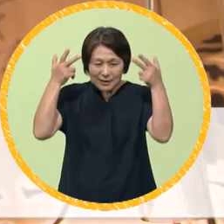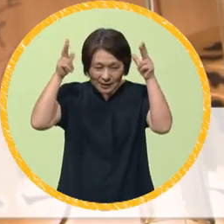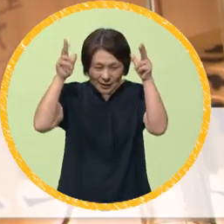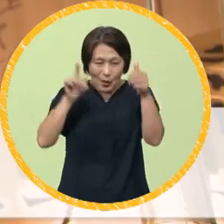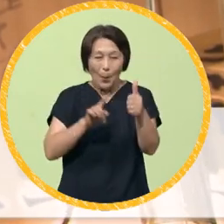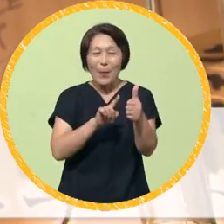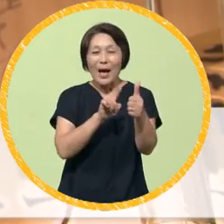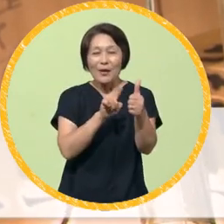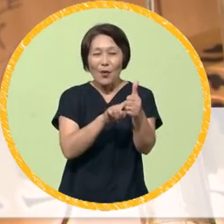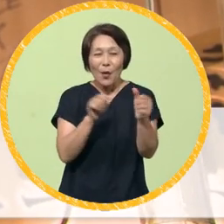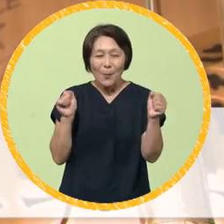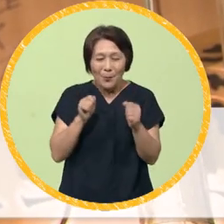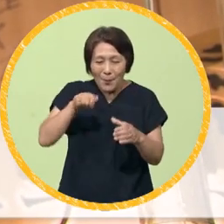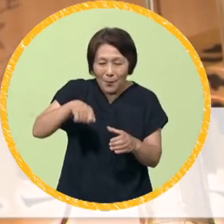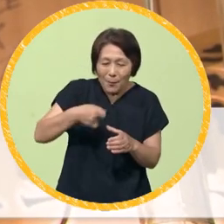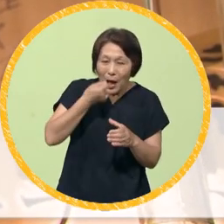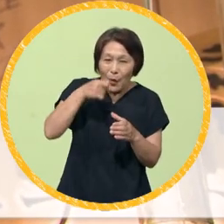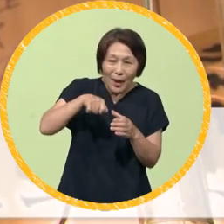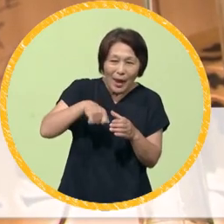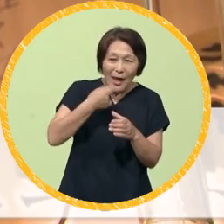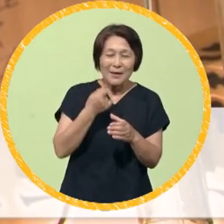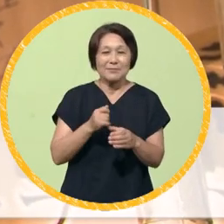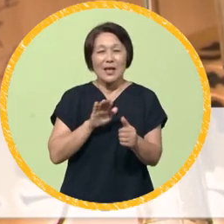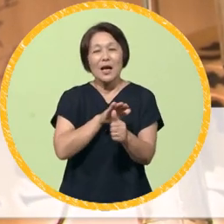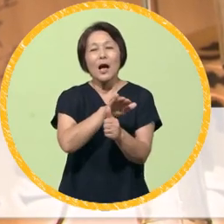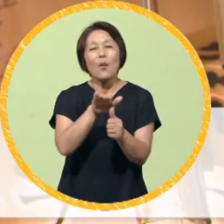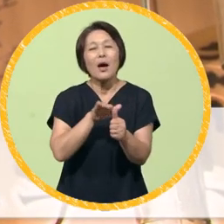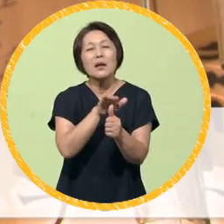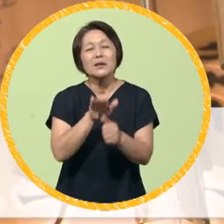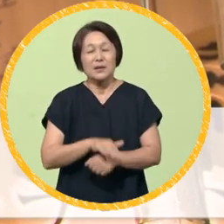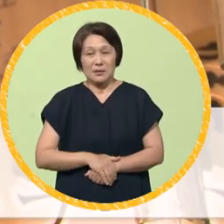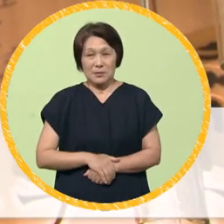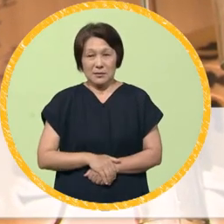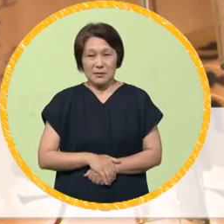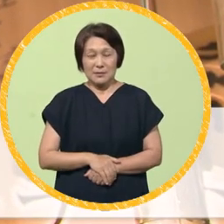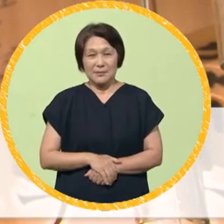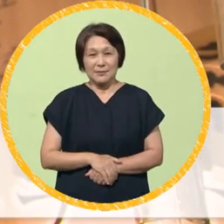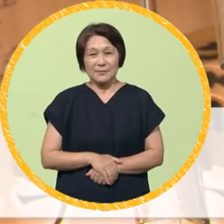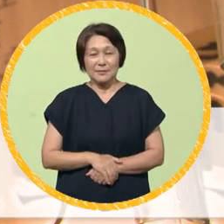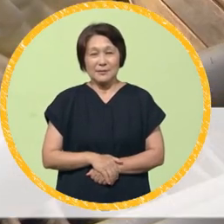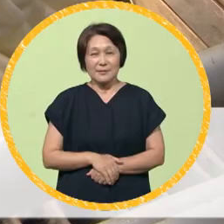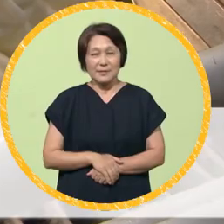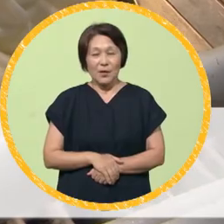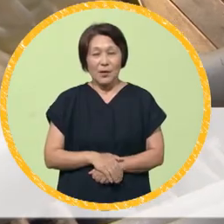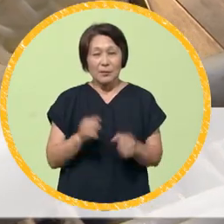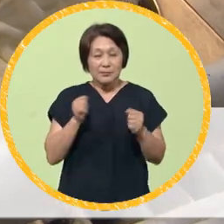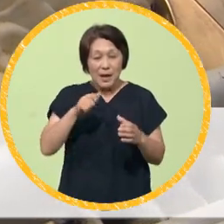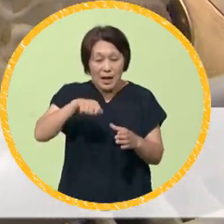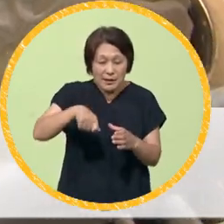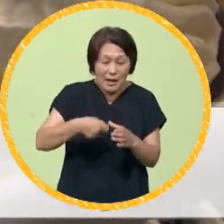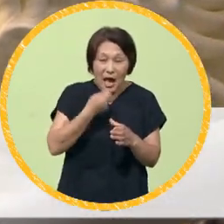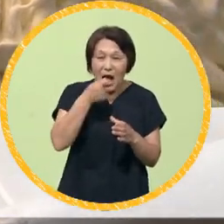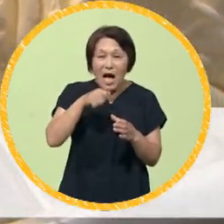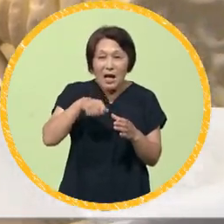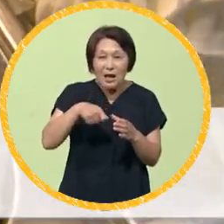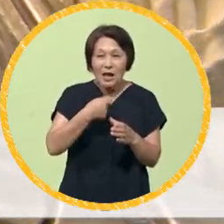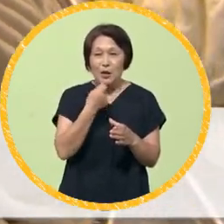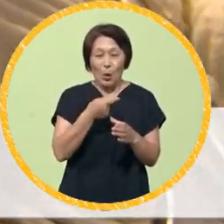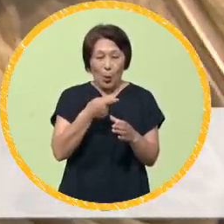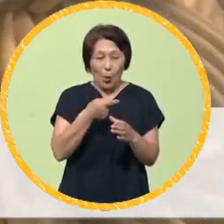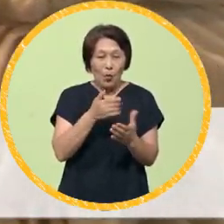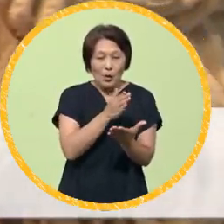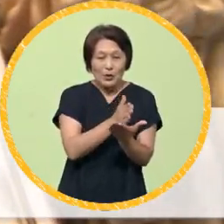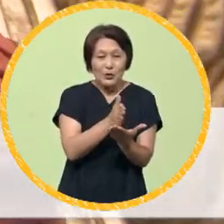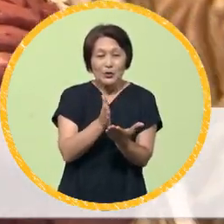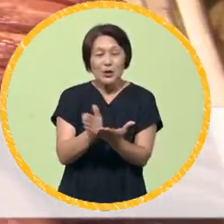インボーパフェ、はい、すごい可愛いらしいですね。いや、またちょっとこのジェラートも たくさんあるんですよ、